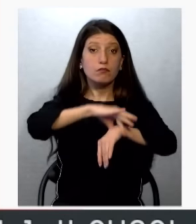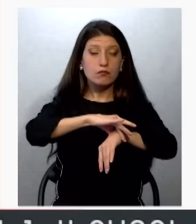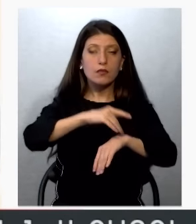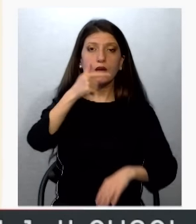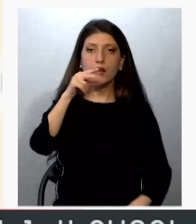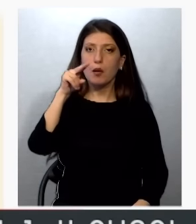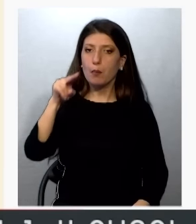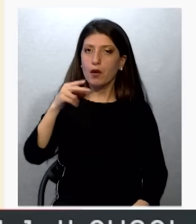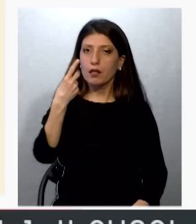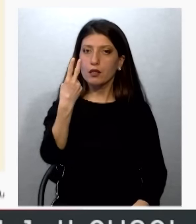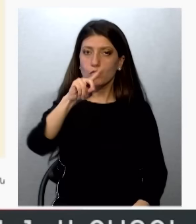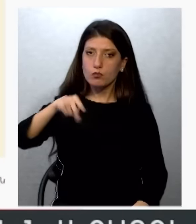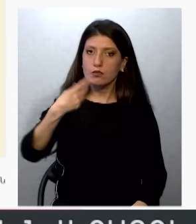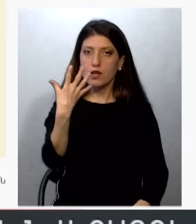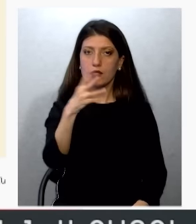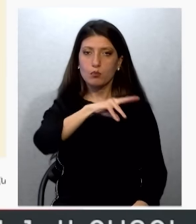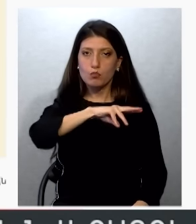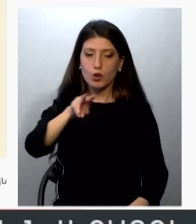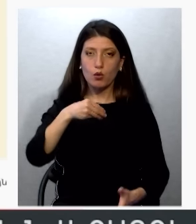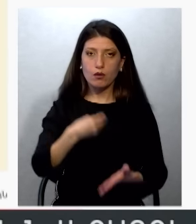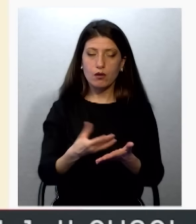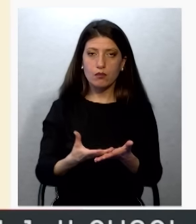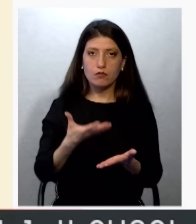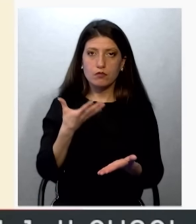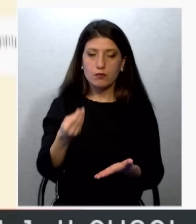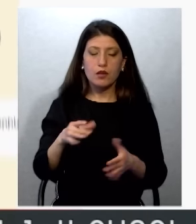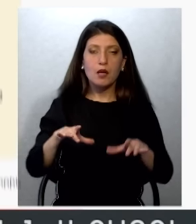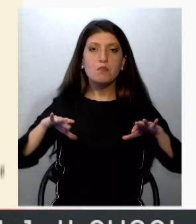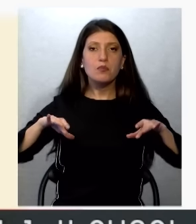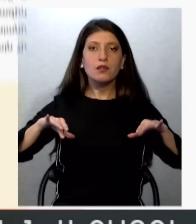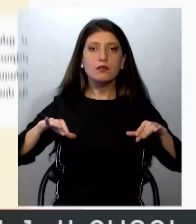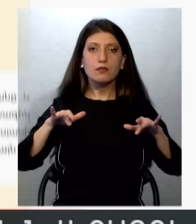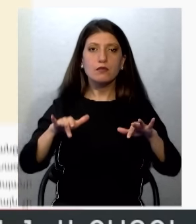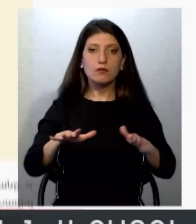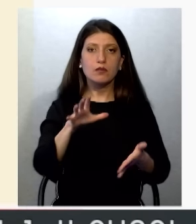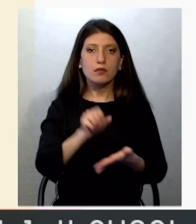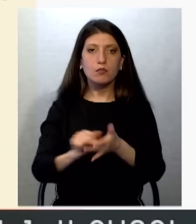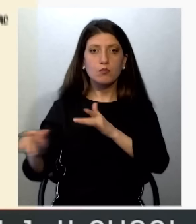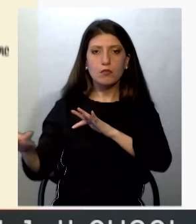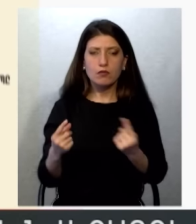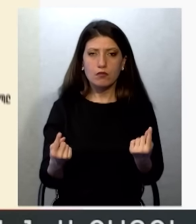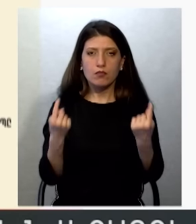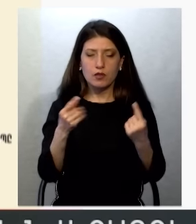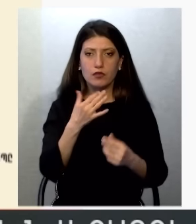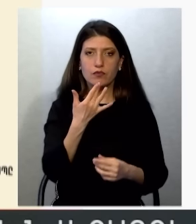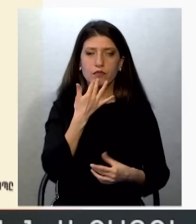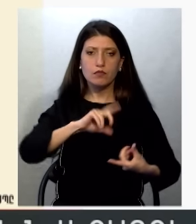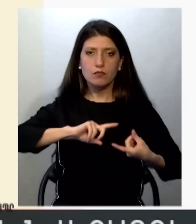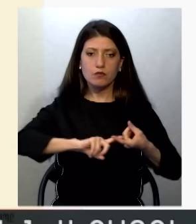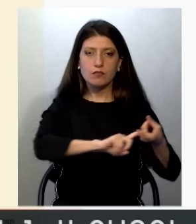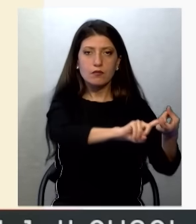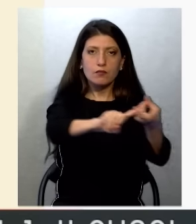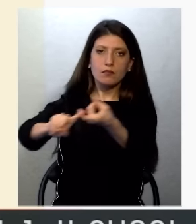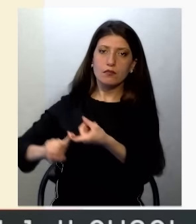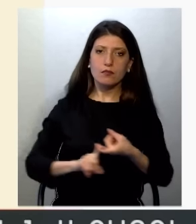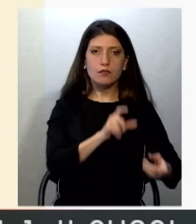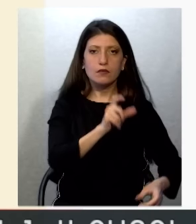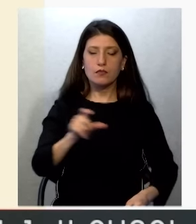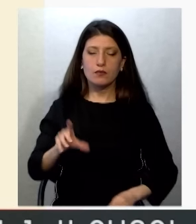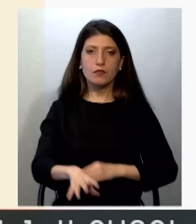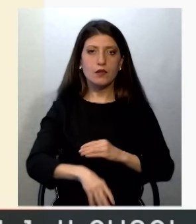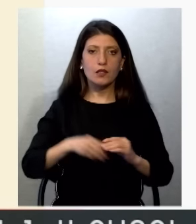ԿՊ-ին 2.5 միլիոն դրամ տվածներից շատերը բիզնես գործունեությամբ զբաղվող խոշոր ընկերություններին փոխկապակցված անձինք են։